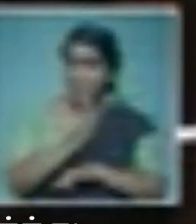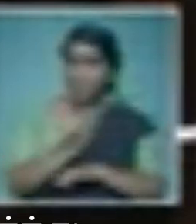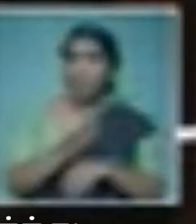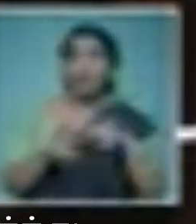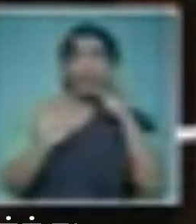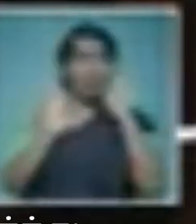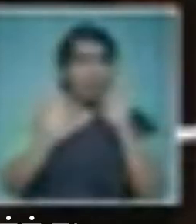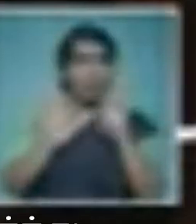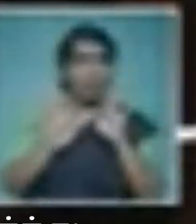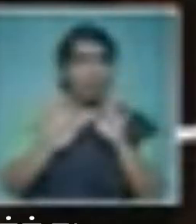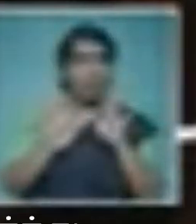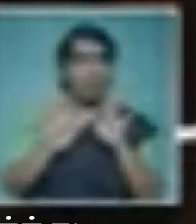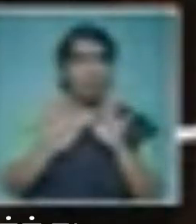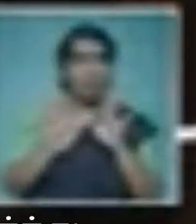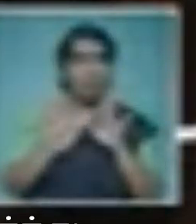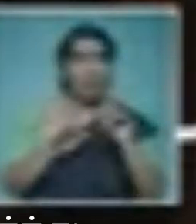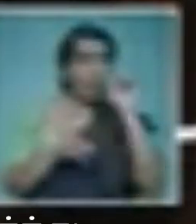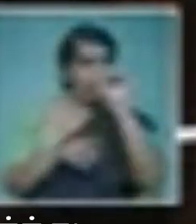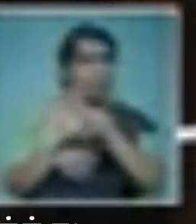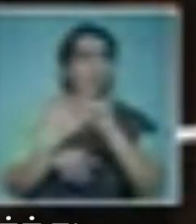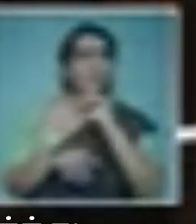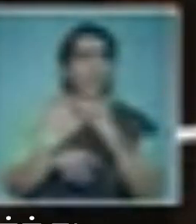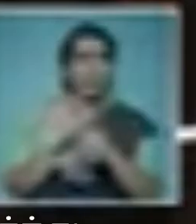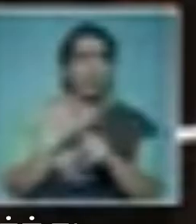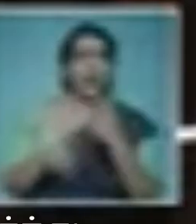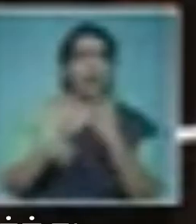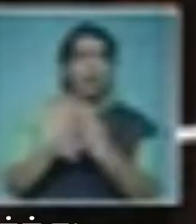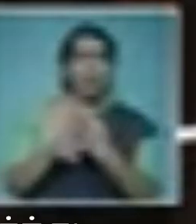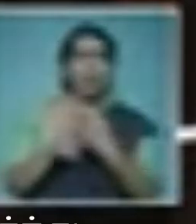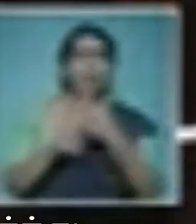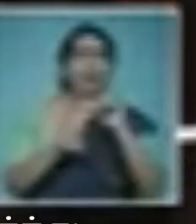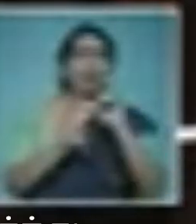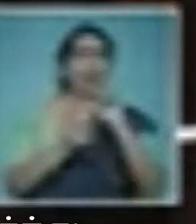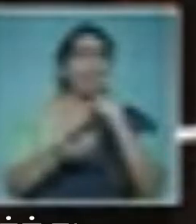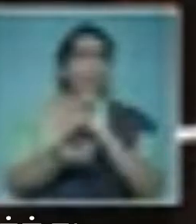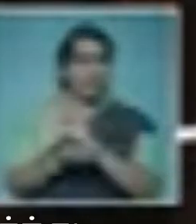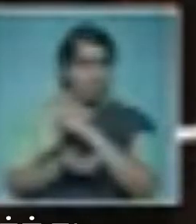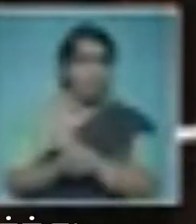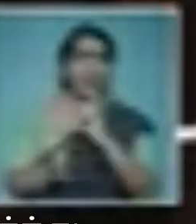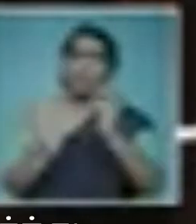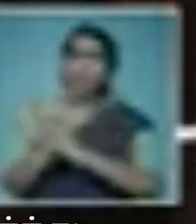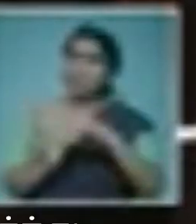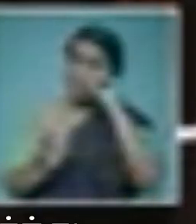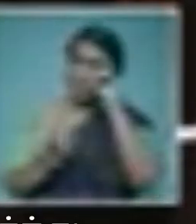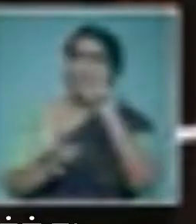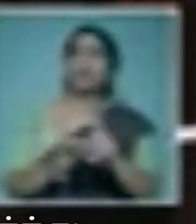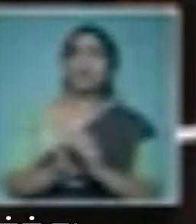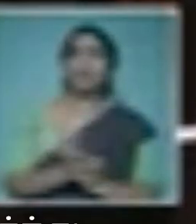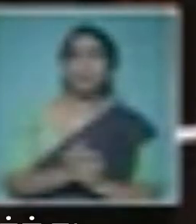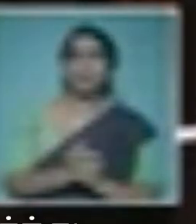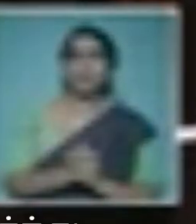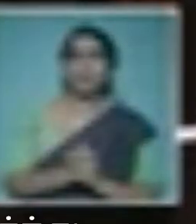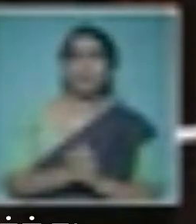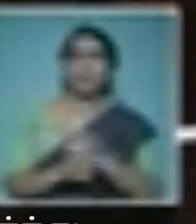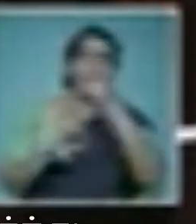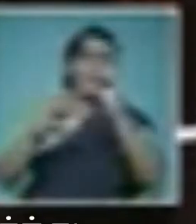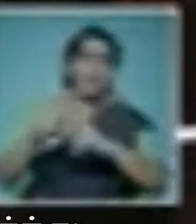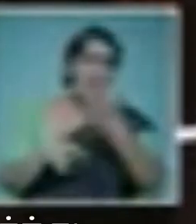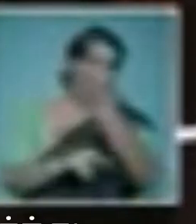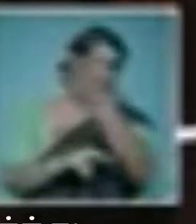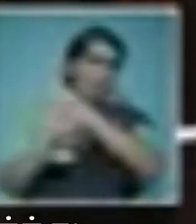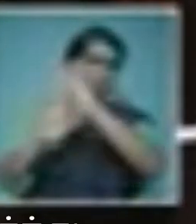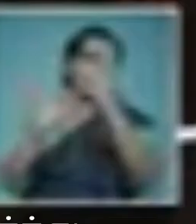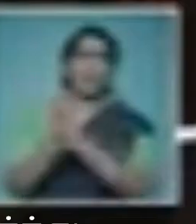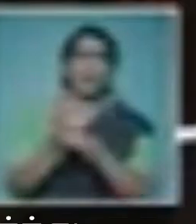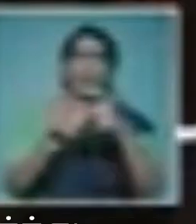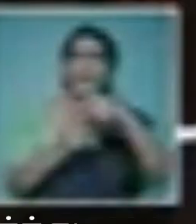හැබැයි නම කිව්වා දැන් කිව්වා කනිෂ්ක කියලා කම්පැනික් කරන්නේ ඕනනම් කමිටුවක් පත් කරන්න ඊට පස්සේ මෙයාගේ හිතවත්තු තමයි කරන්නේ ඔක්කොම දිස්ත්‍රික්කේ